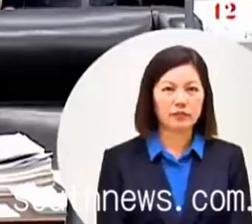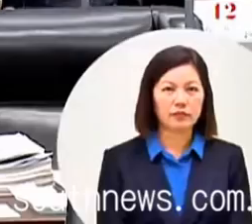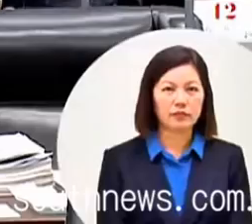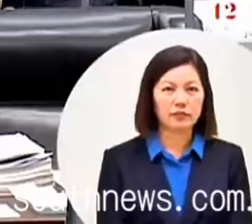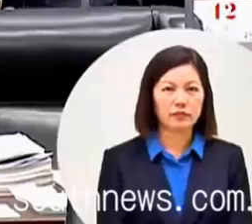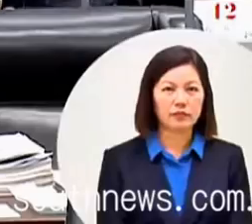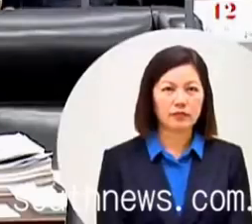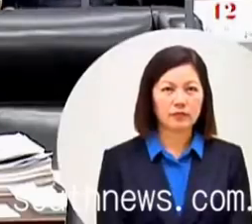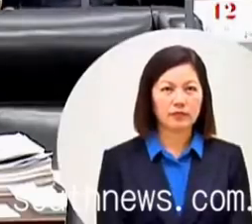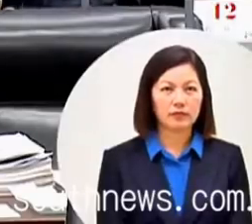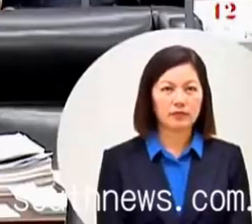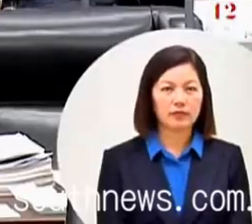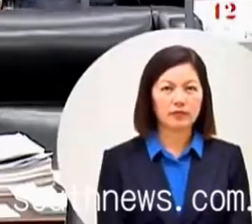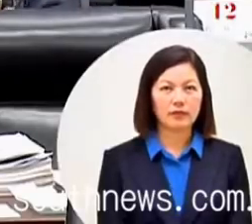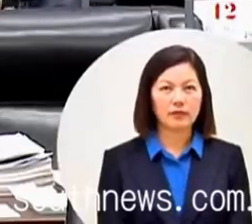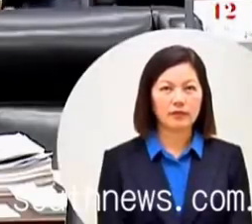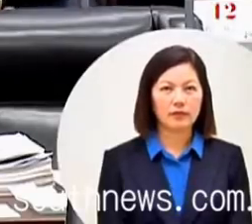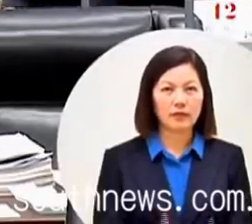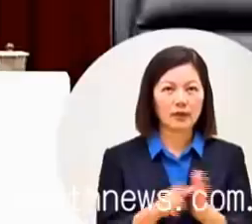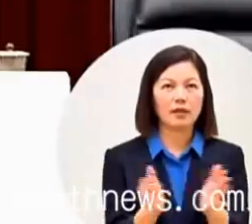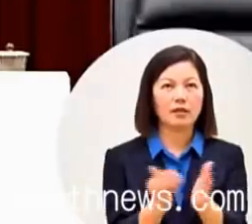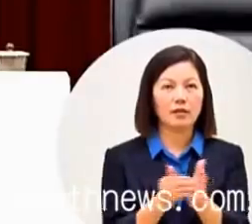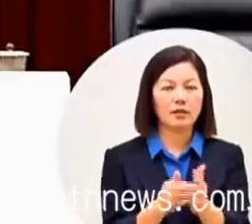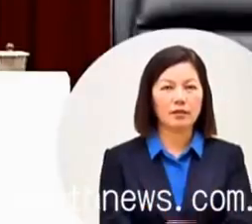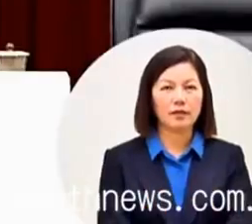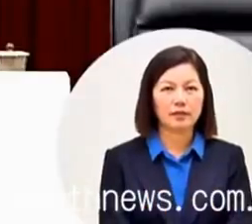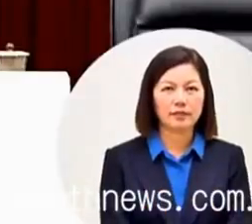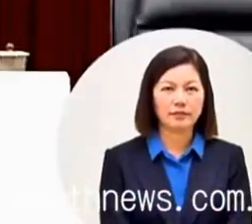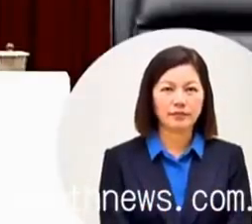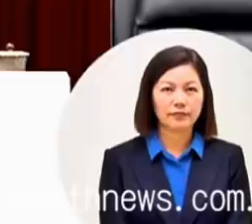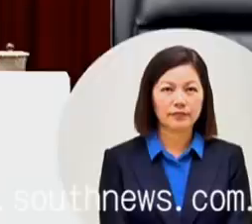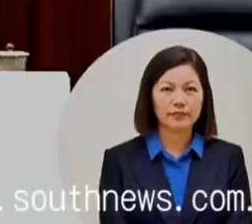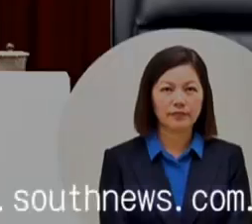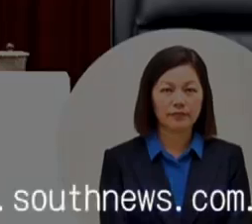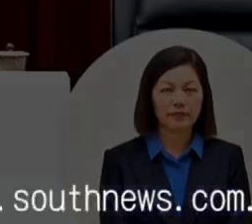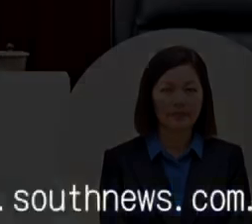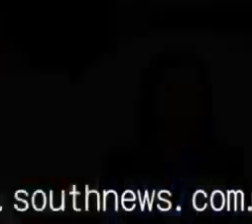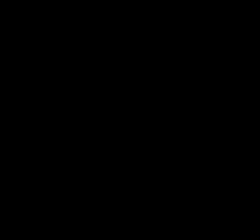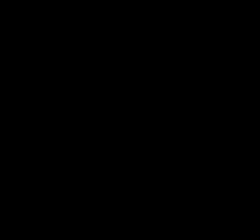好，时间到了，时间到了，好，好了哈。